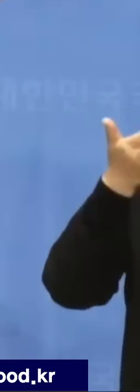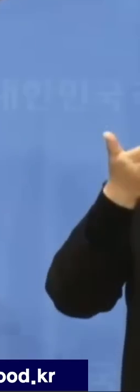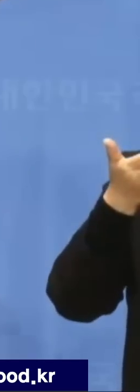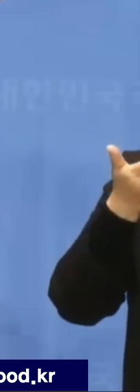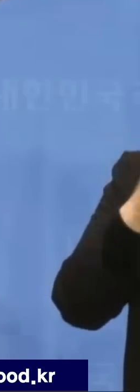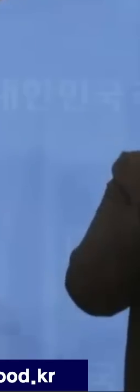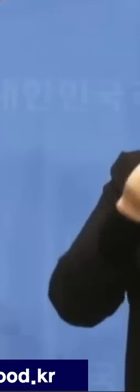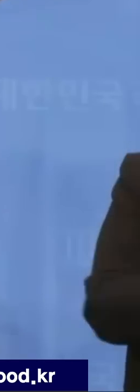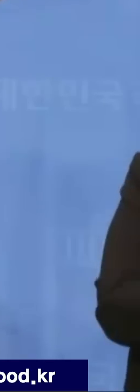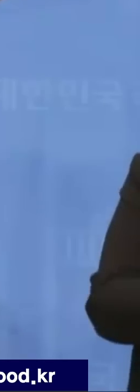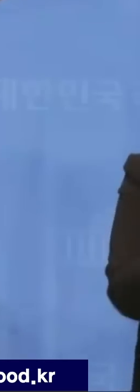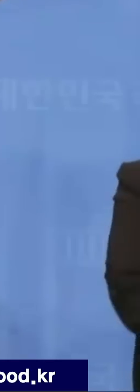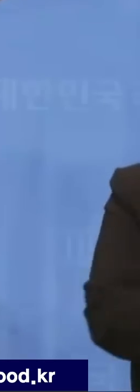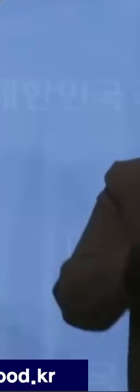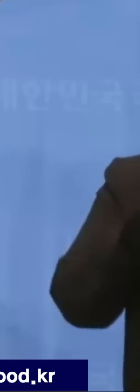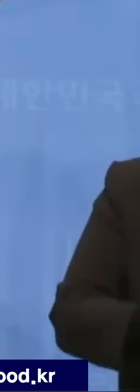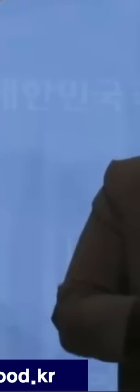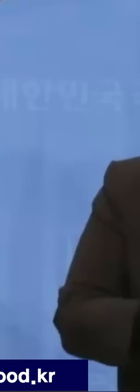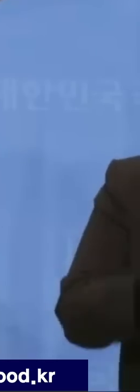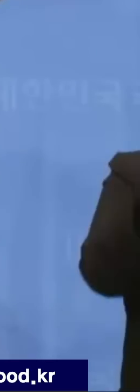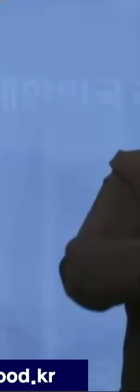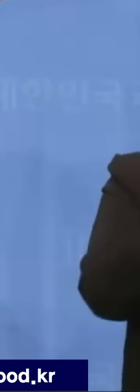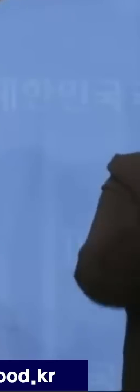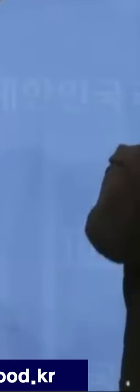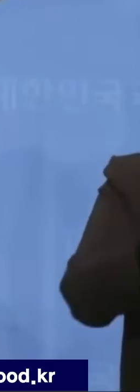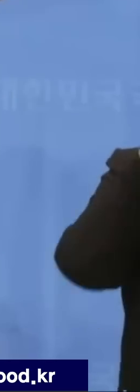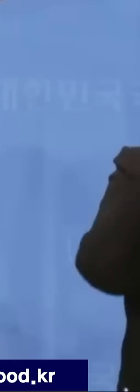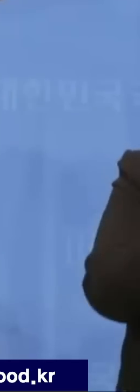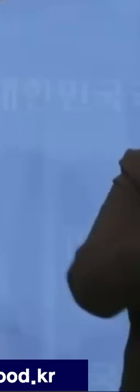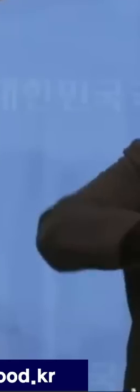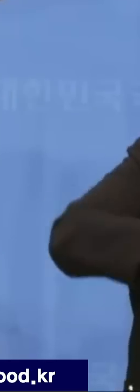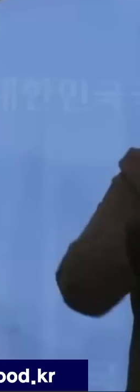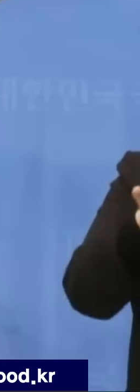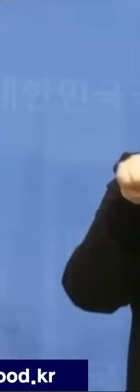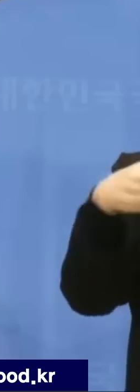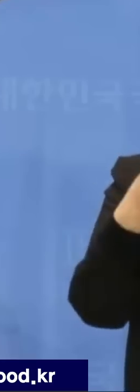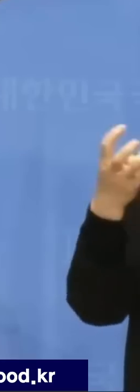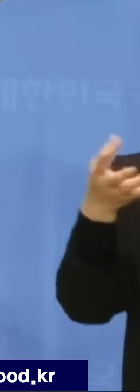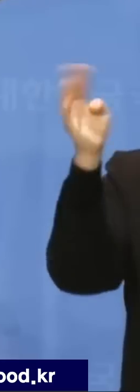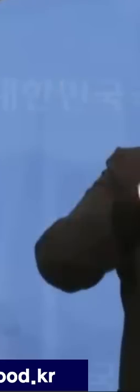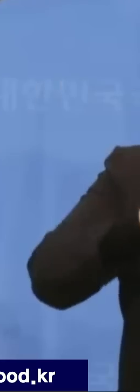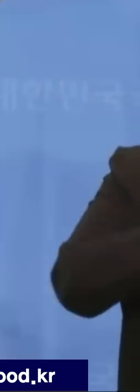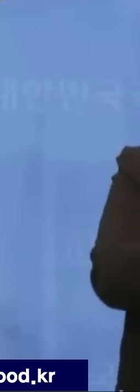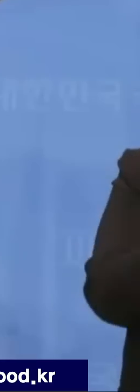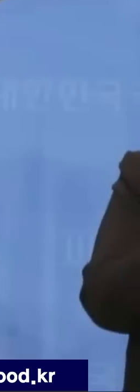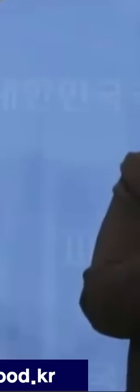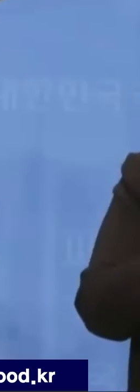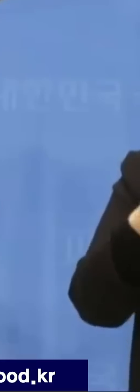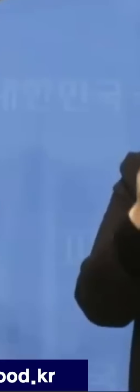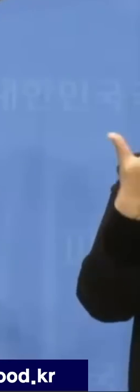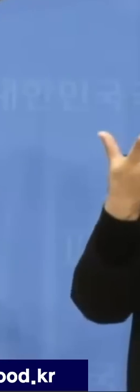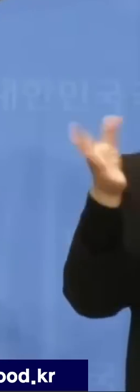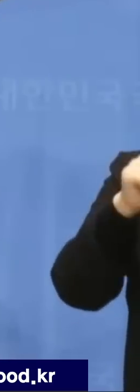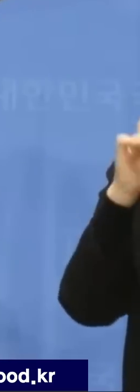수백억 원대의 뇌물 횡령 범죄로 징역 17년, 벌금 130억 원, 추징금 58억 원을